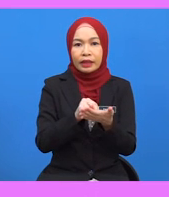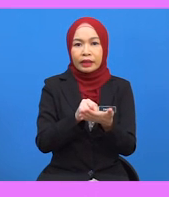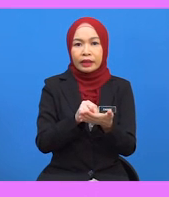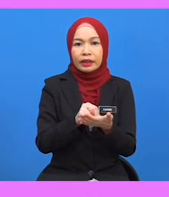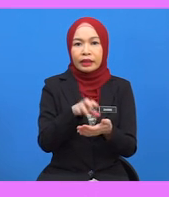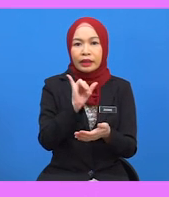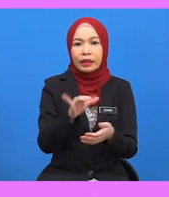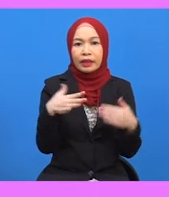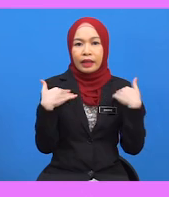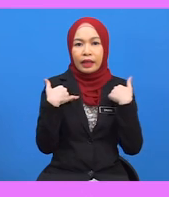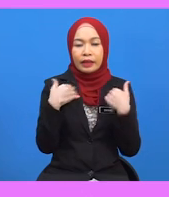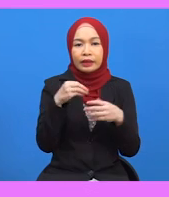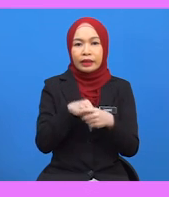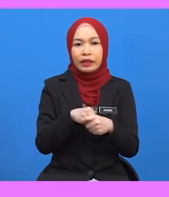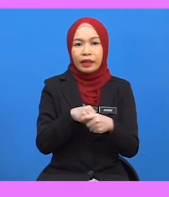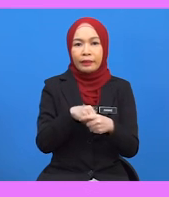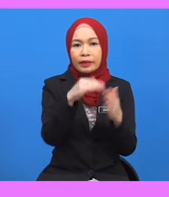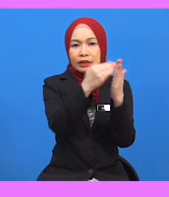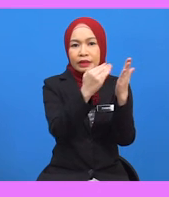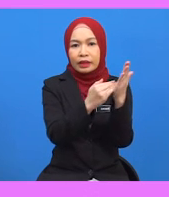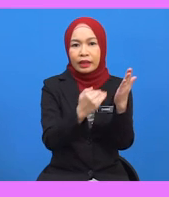senarai, carian dihentikan.